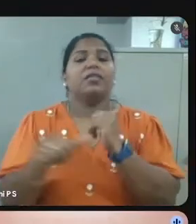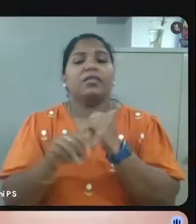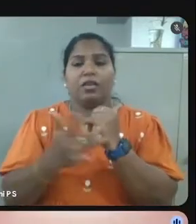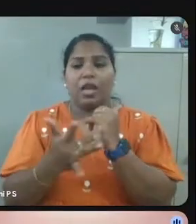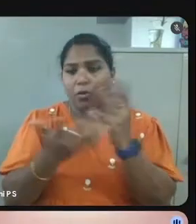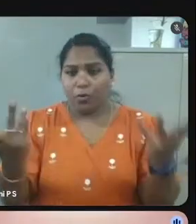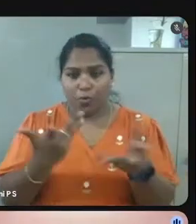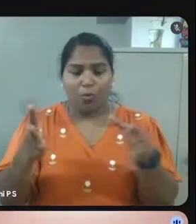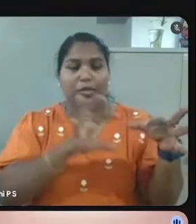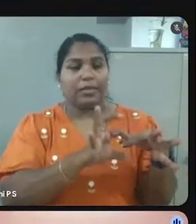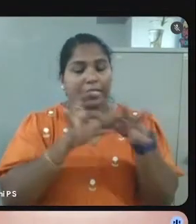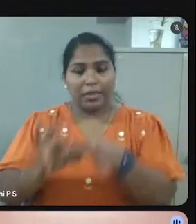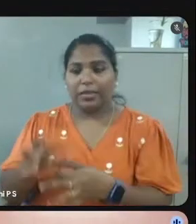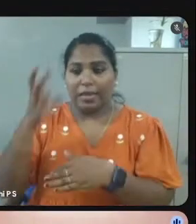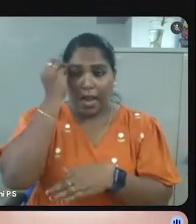സഹായ